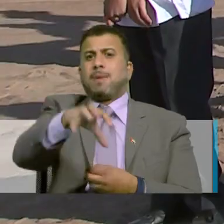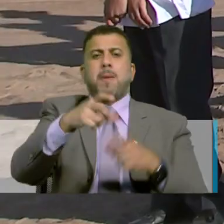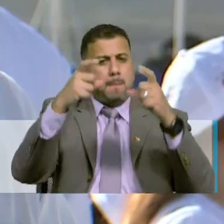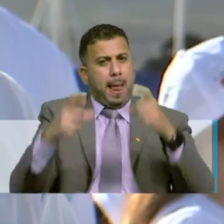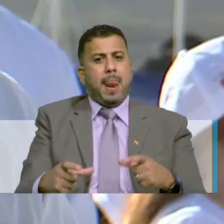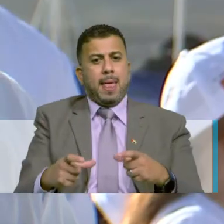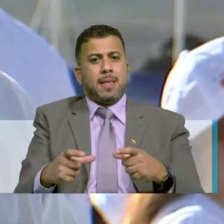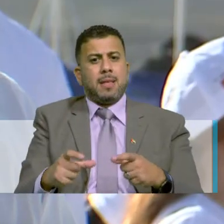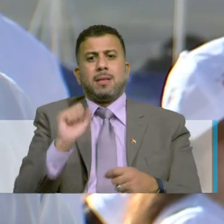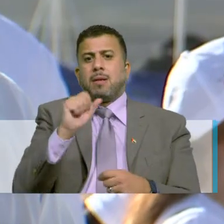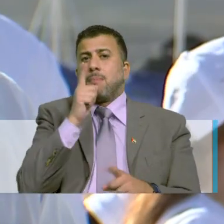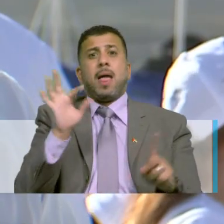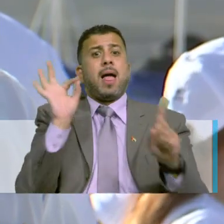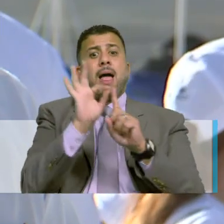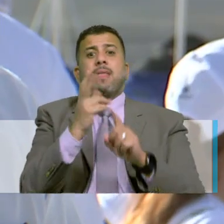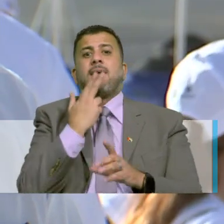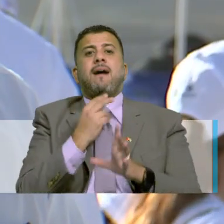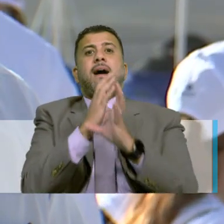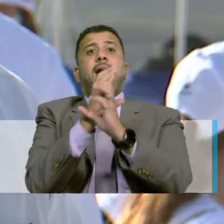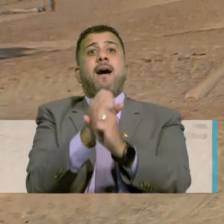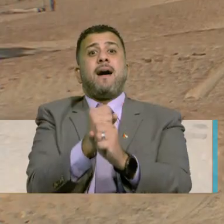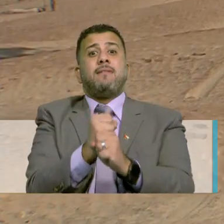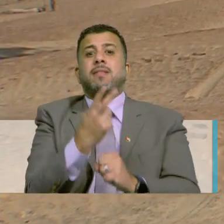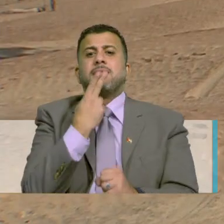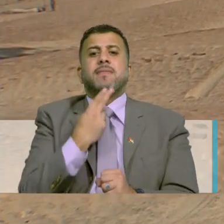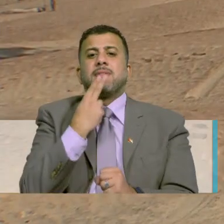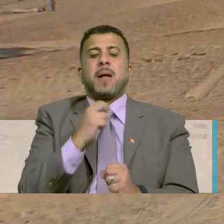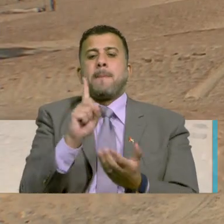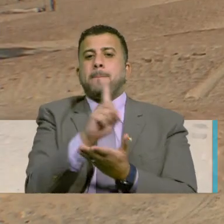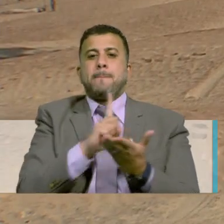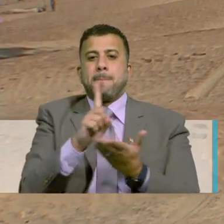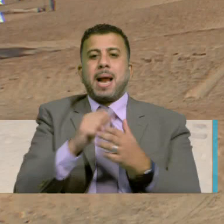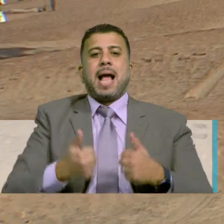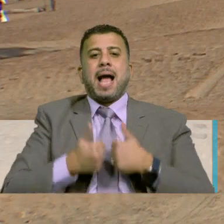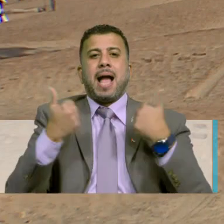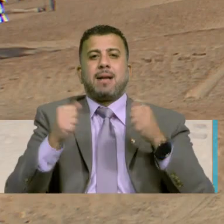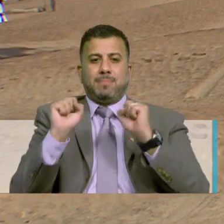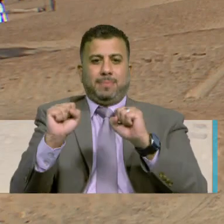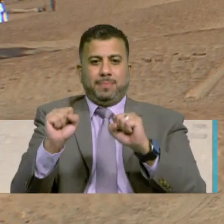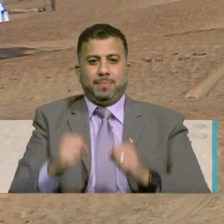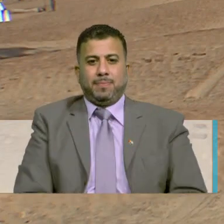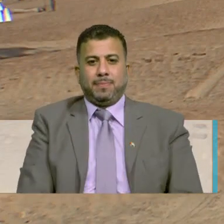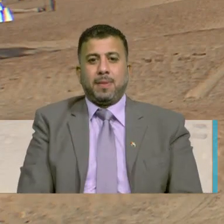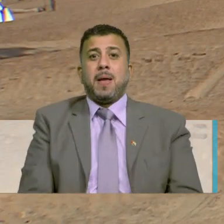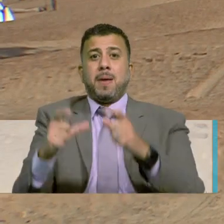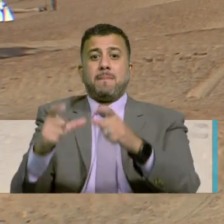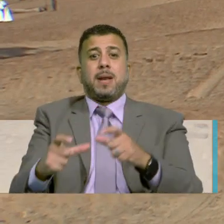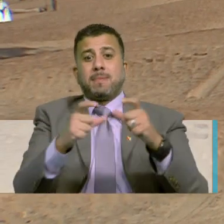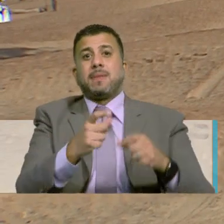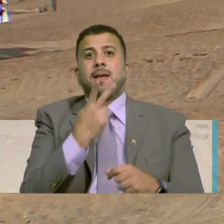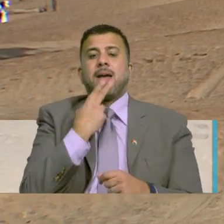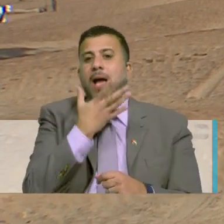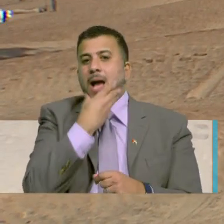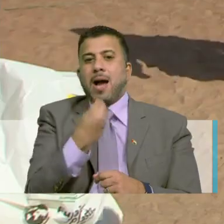المحلية، فيما تهدف للحفاظ على نظافة البيئة والحياة الفطرية. المناطق الجميلة طبعاً